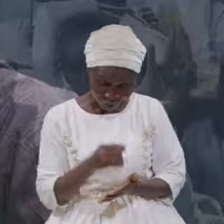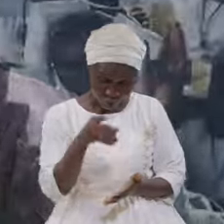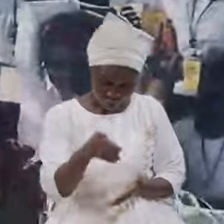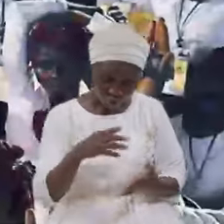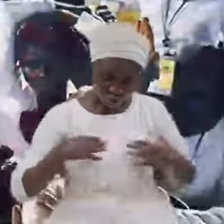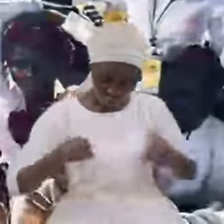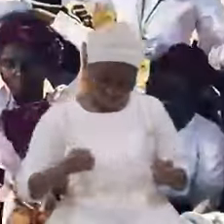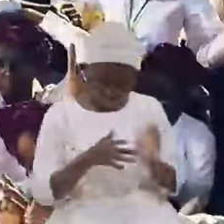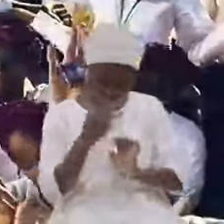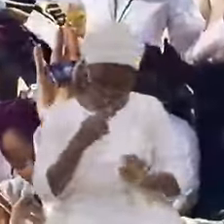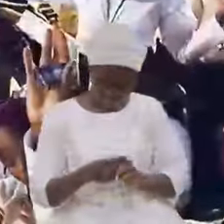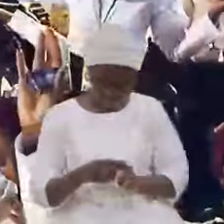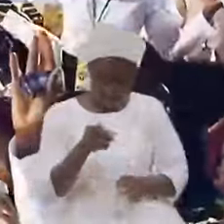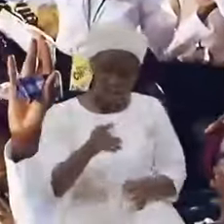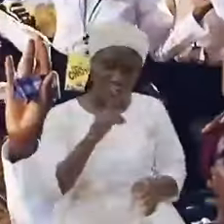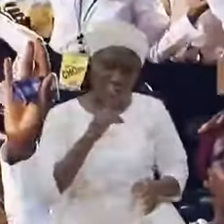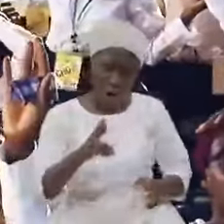Tu es guéri.